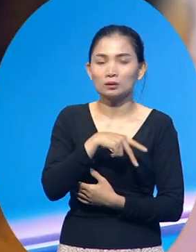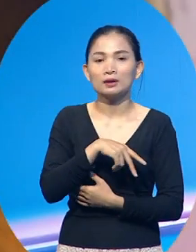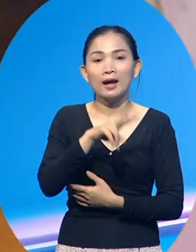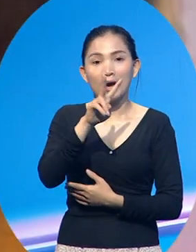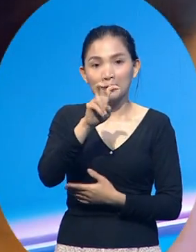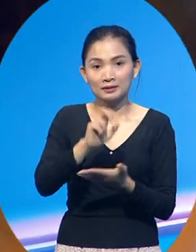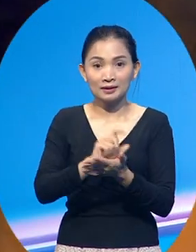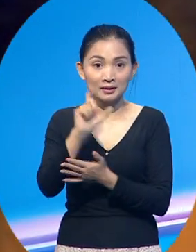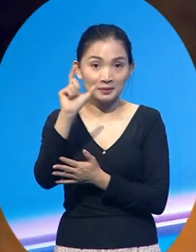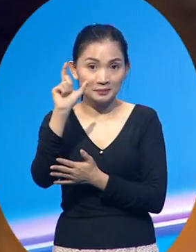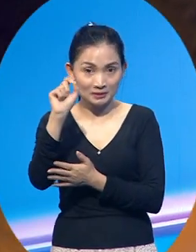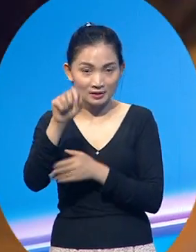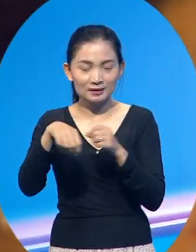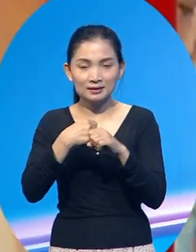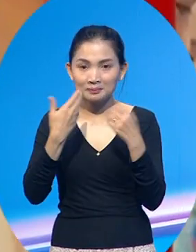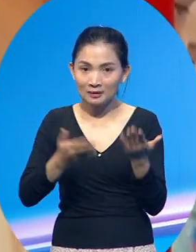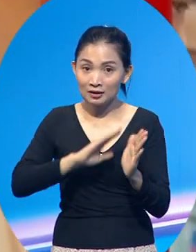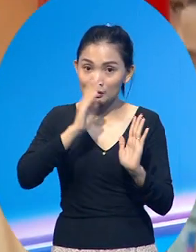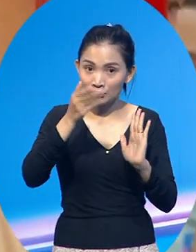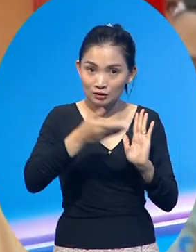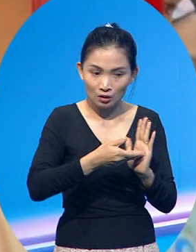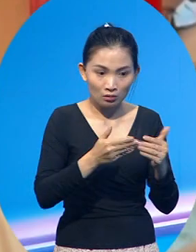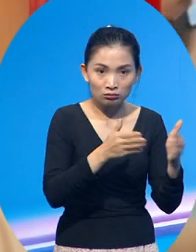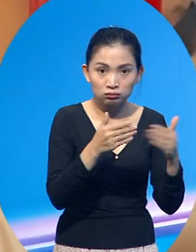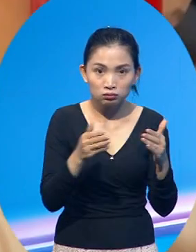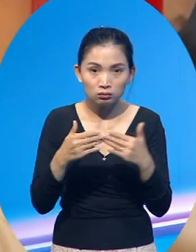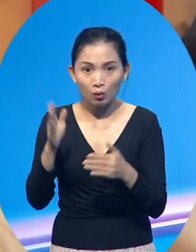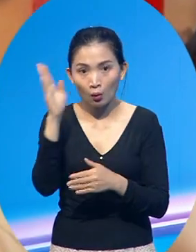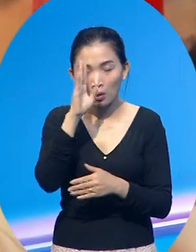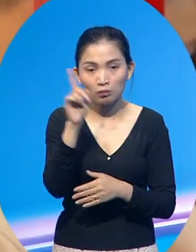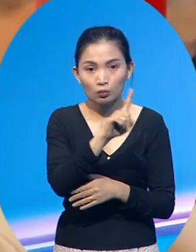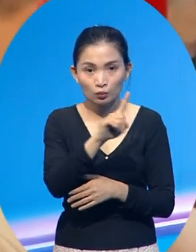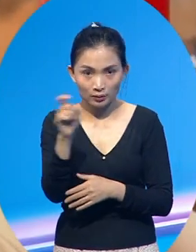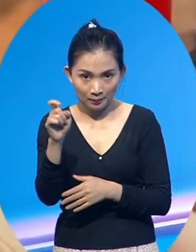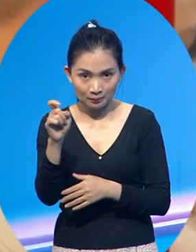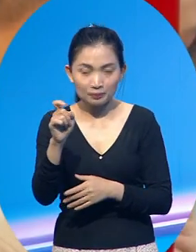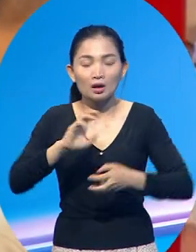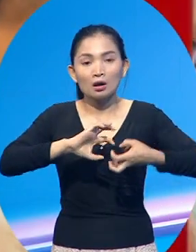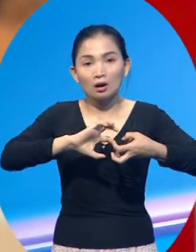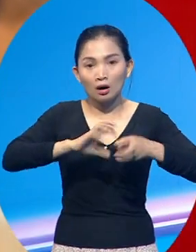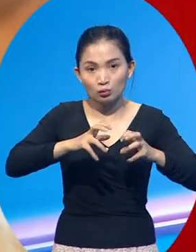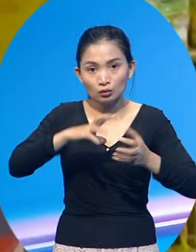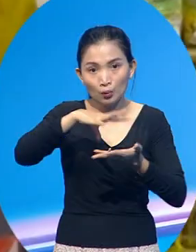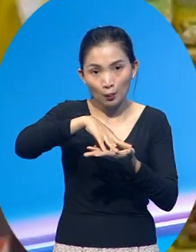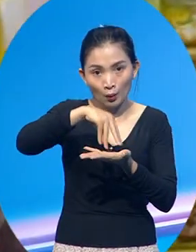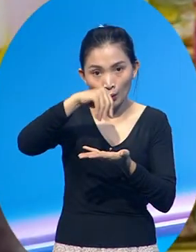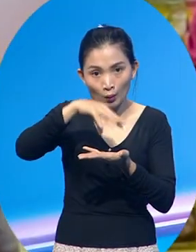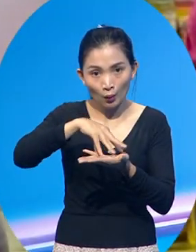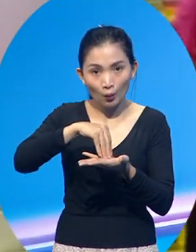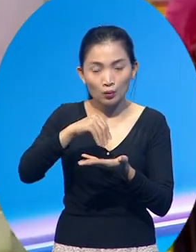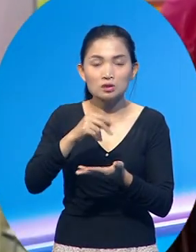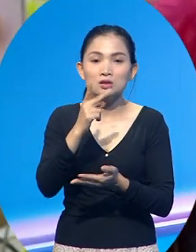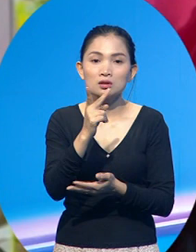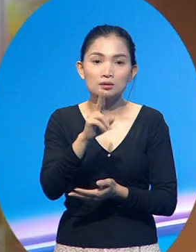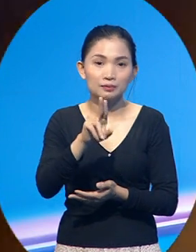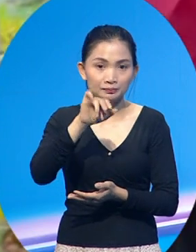hội có 100 gian hàng giới thiệu các món ăn vùng miền để phục vụ công chúng. Công ty liên doanh bột quốc tế Intermix với thương hiệu Miko Hương Xưa giới thiệu hàng trăm